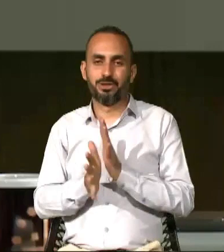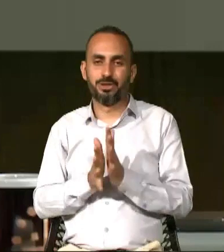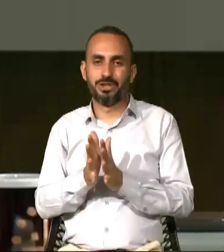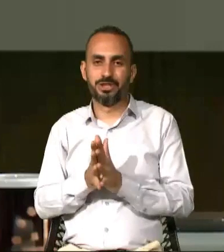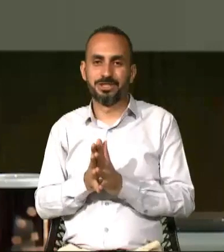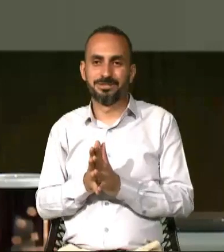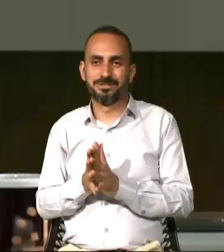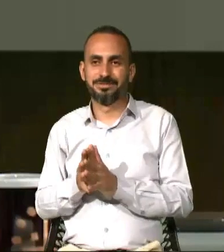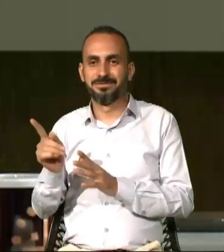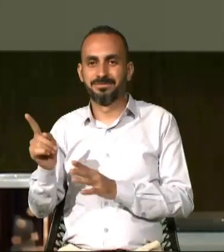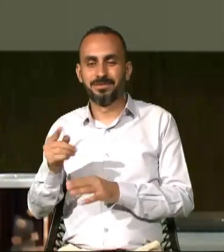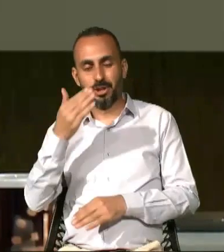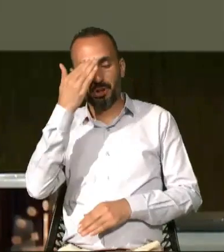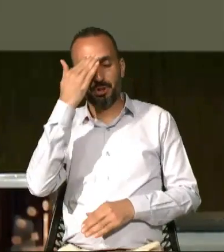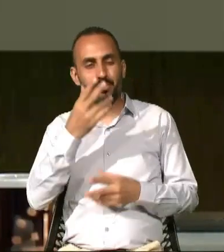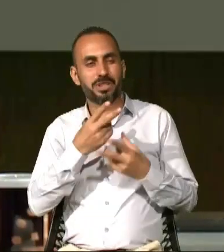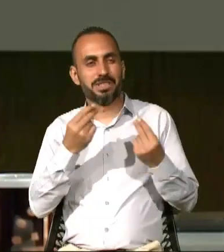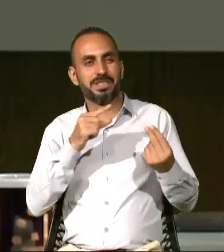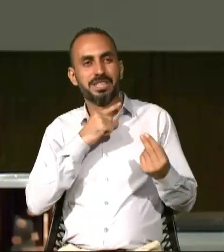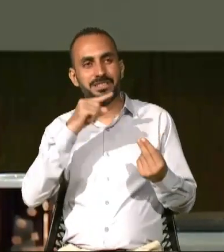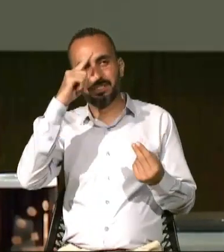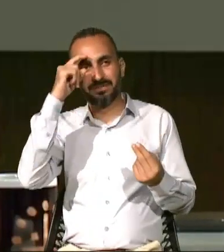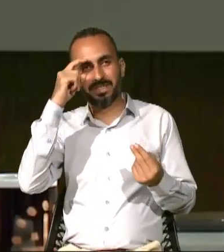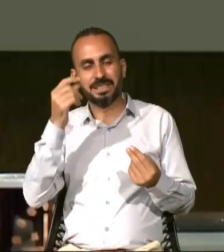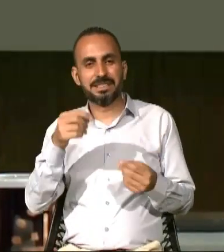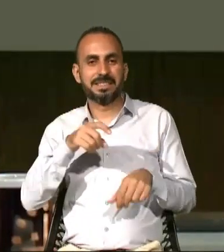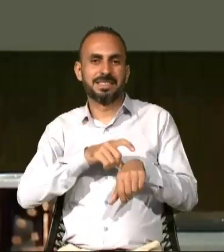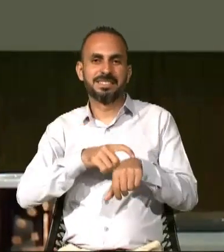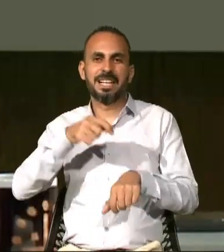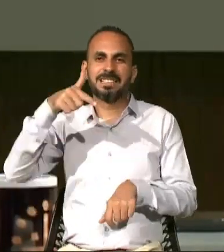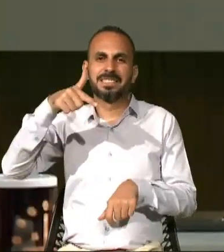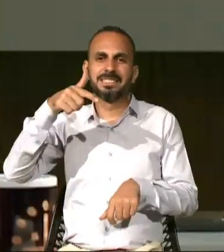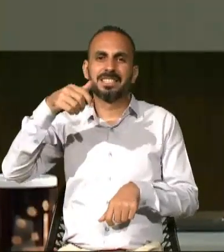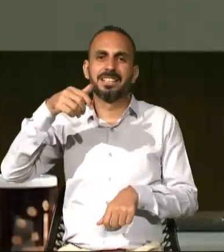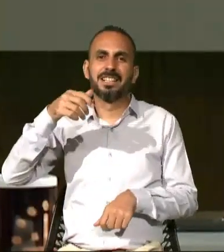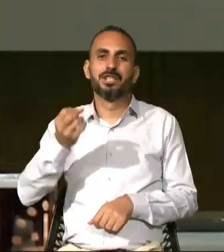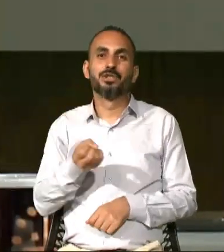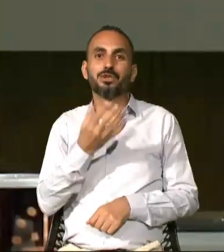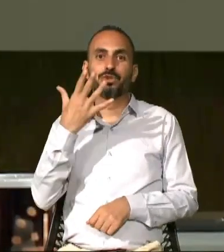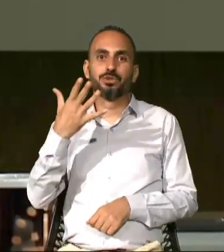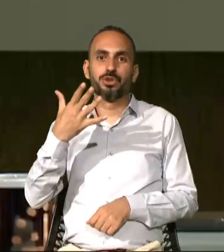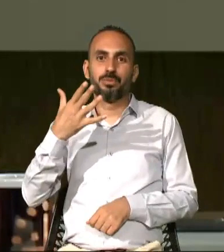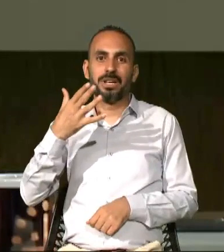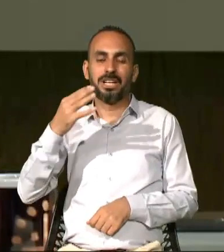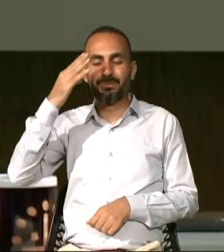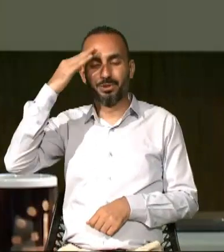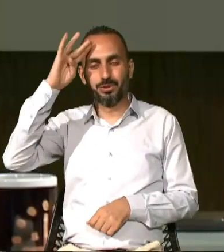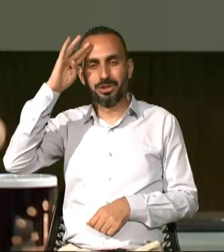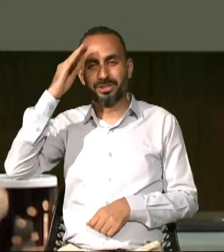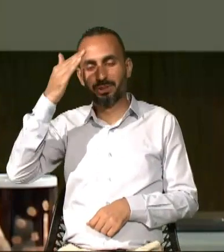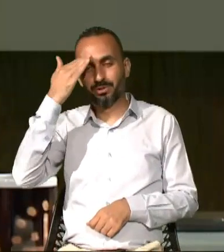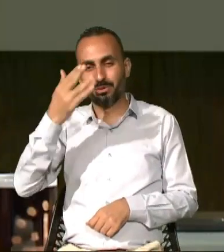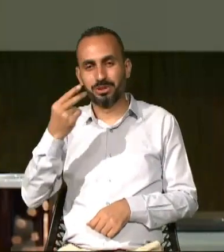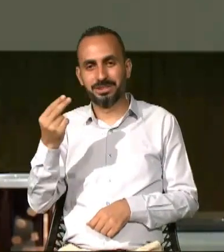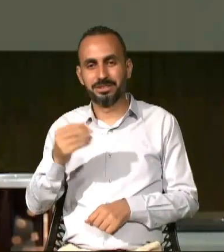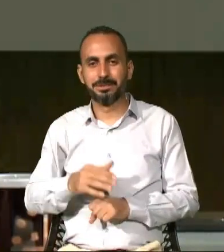الساعة 6 الصبح. ربنا يباركك يا أسيس. ربنا يباركك. الأسيس أيمن من